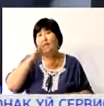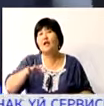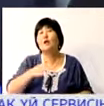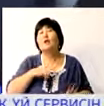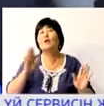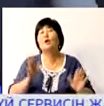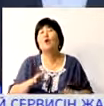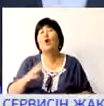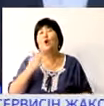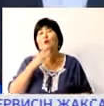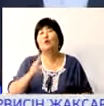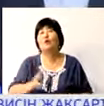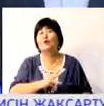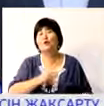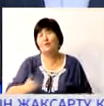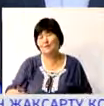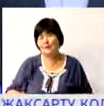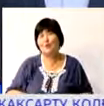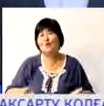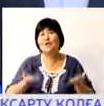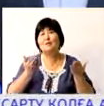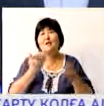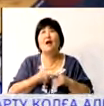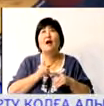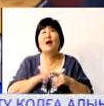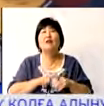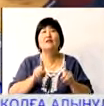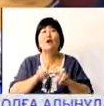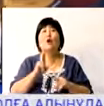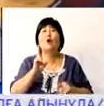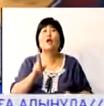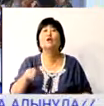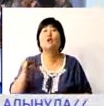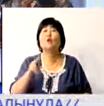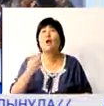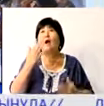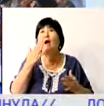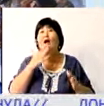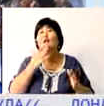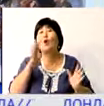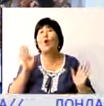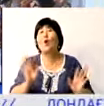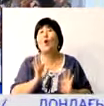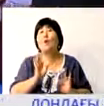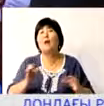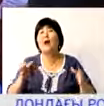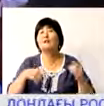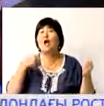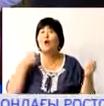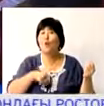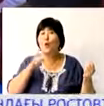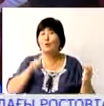орындап, ұлттық рухты бір көтеріп тастады. Әсіресе құрақтың досжаны атындағы халықтық ұлт аспаптар оркестрінің